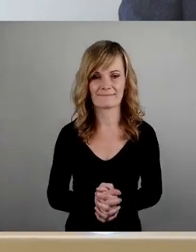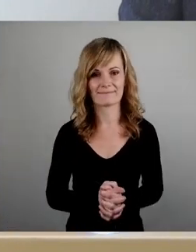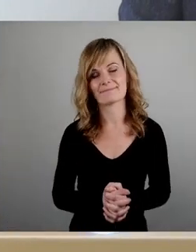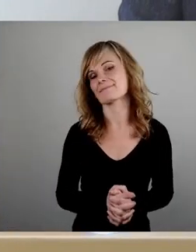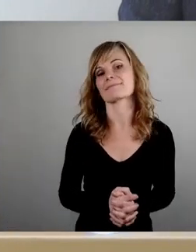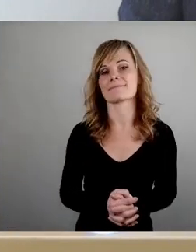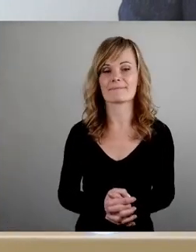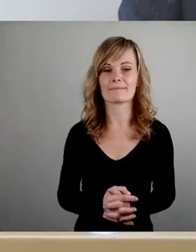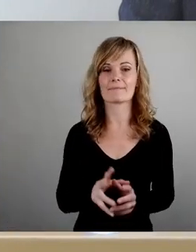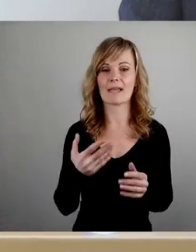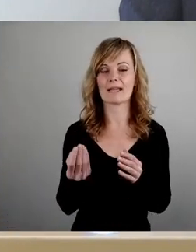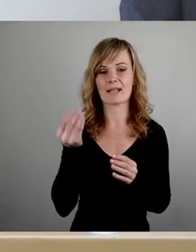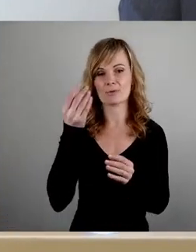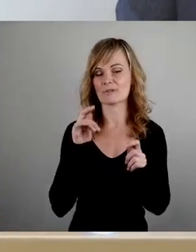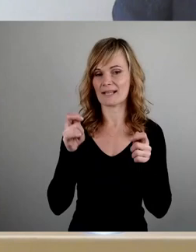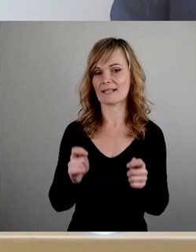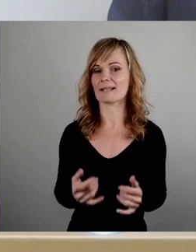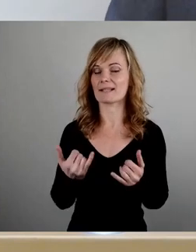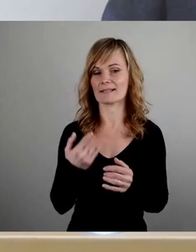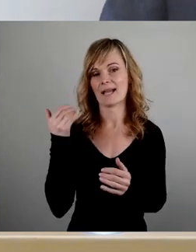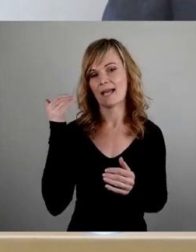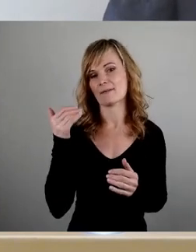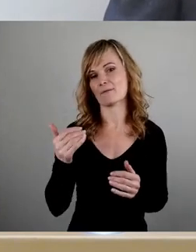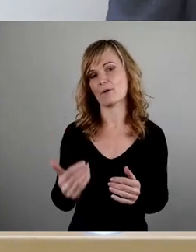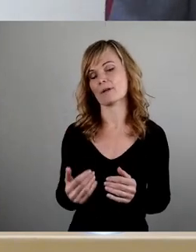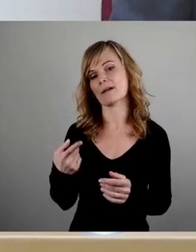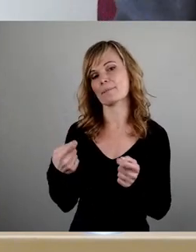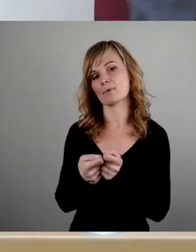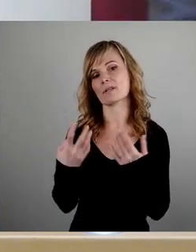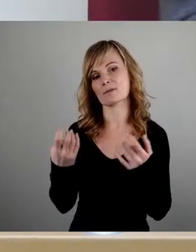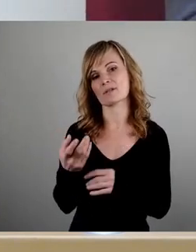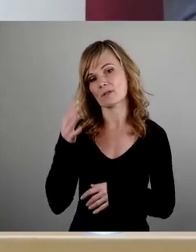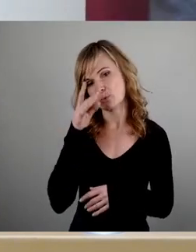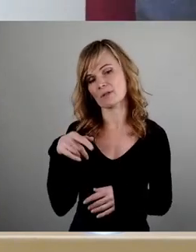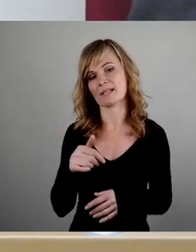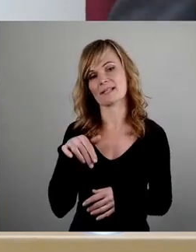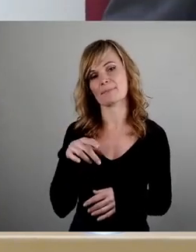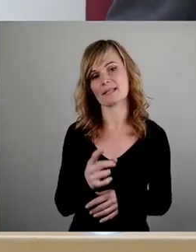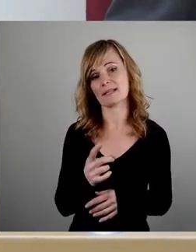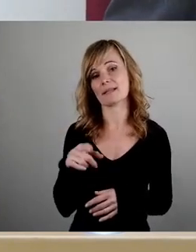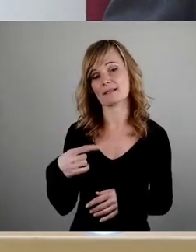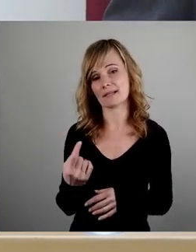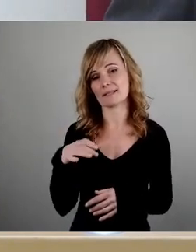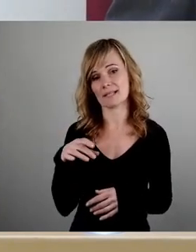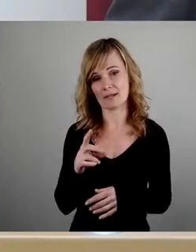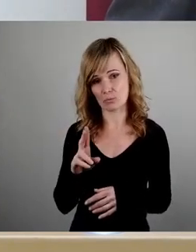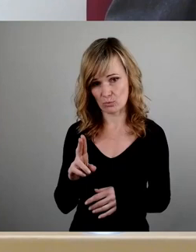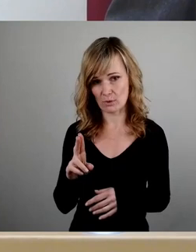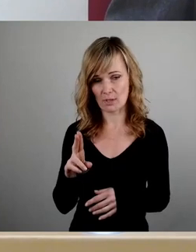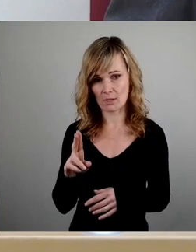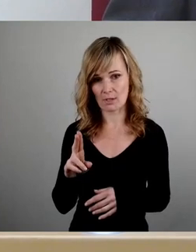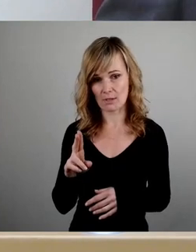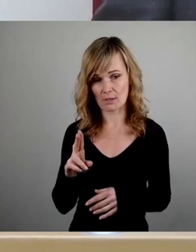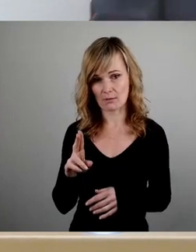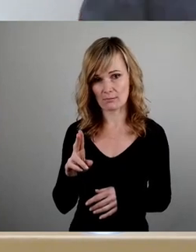kommen. Ich würde in der Reihenfolge vorgehen, Bündnis 90 Grüne, dann SPD, CDU. Ist bei Bündnis